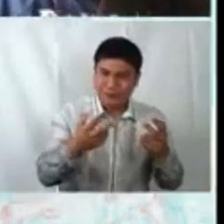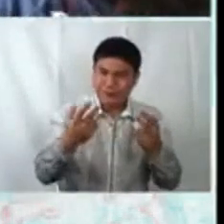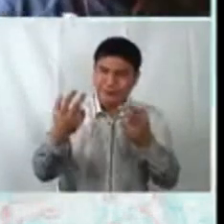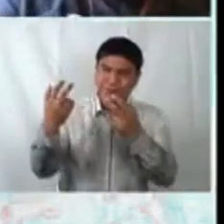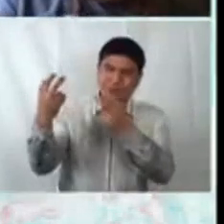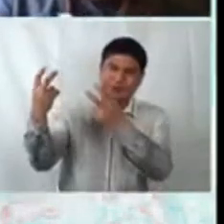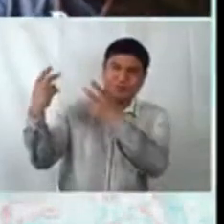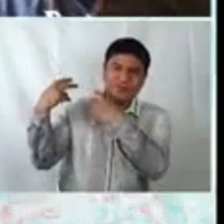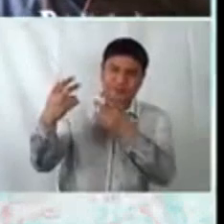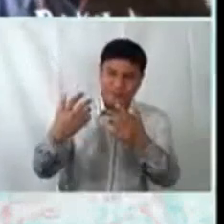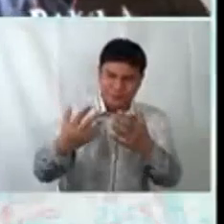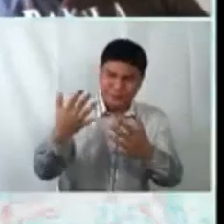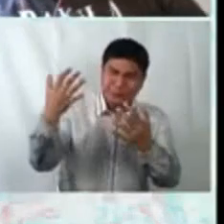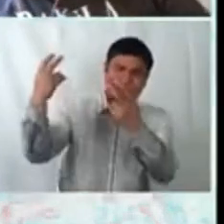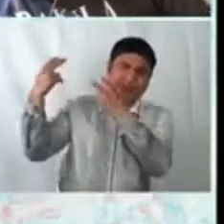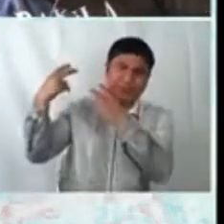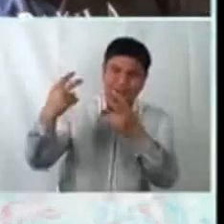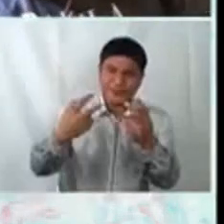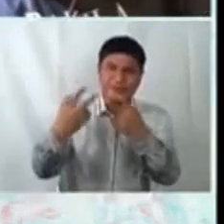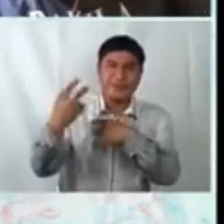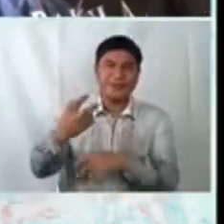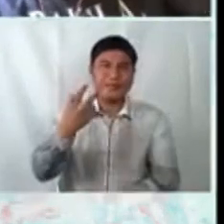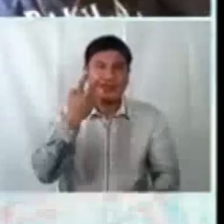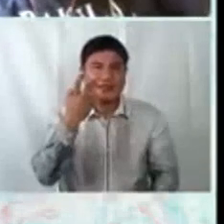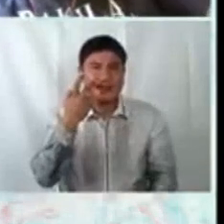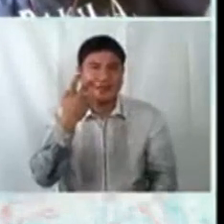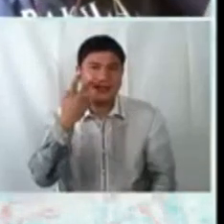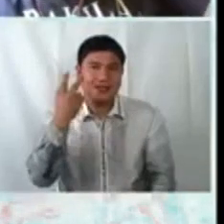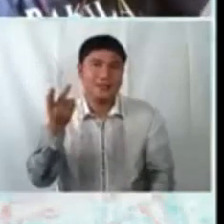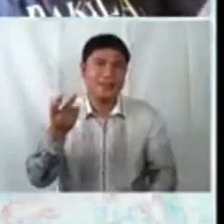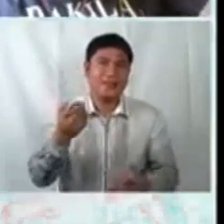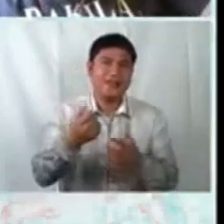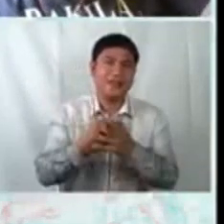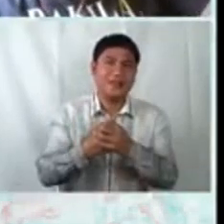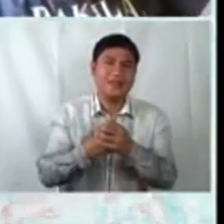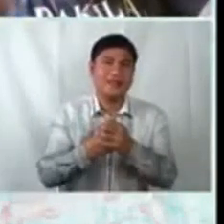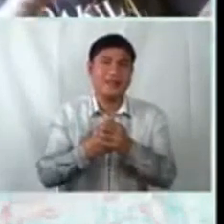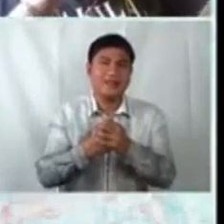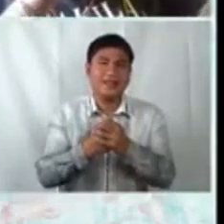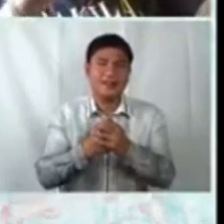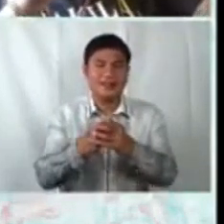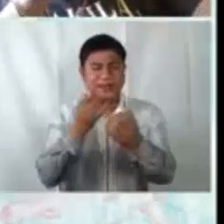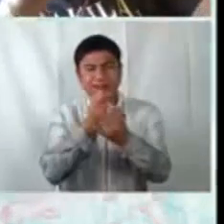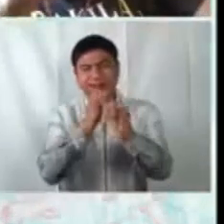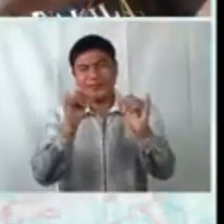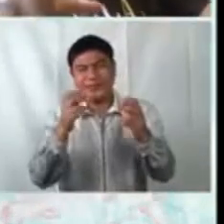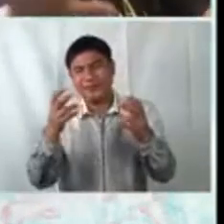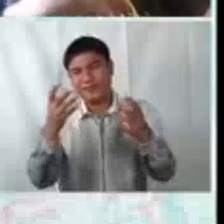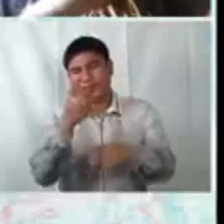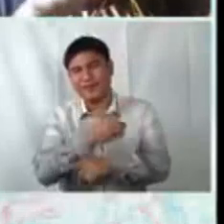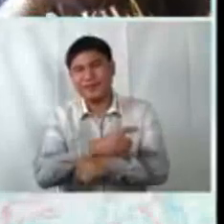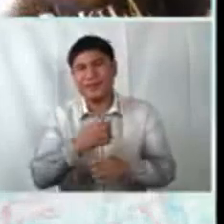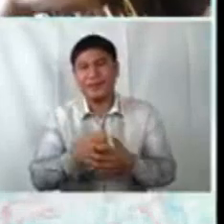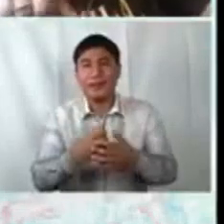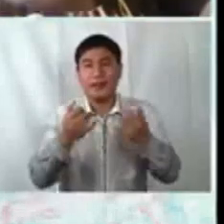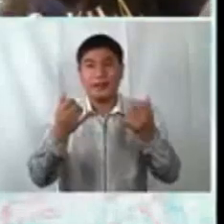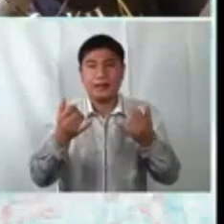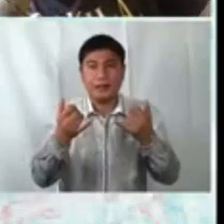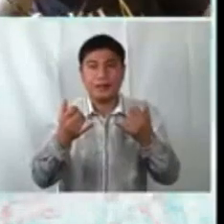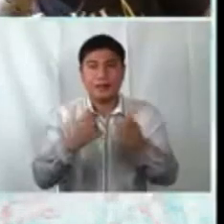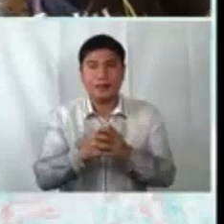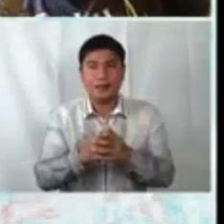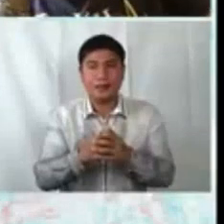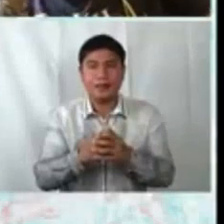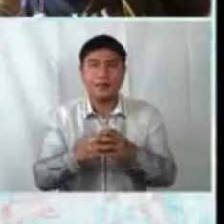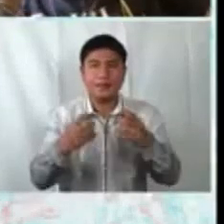nag-time travel po tayo at nasaksihan po natin ang araw ng kasabiglan, ano? Hindi, biro lang po. No? Nagkataon lang po, no, nandun ako